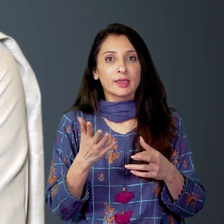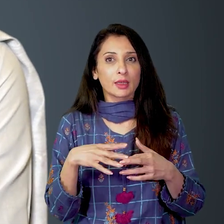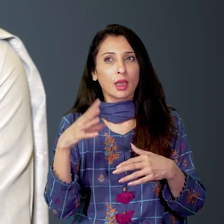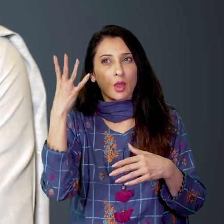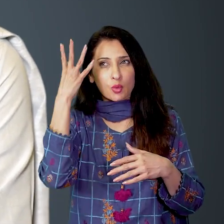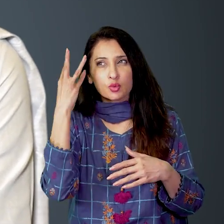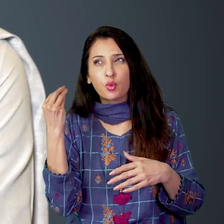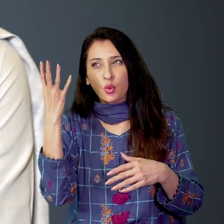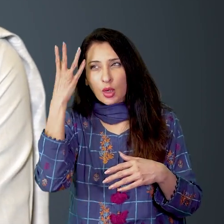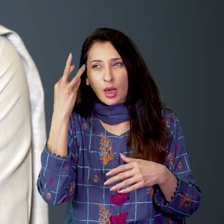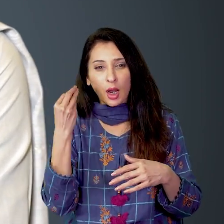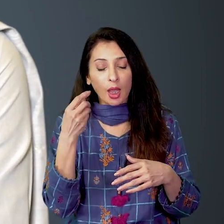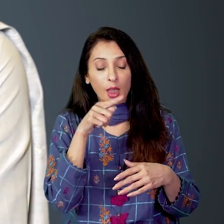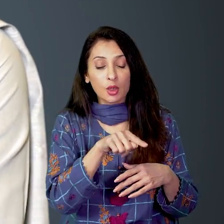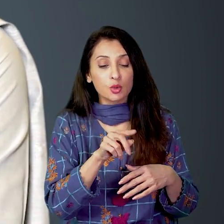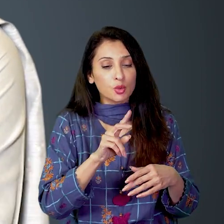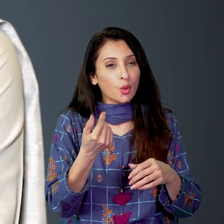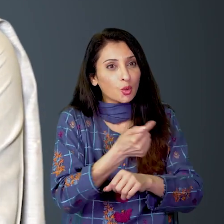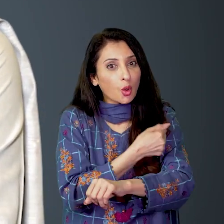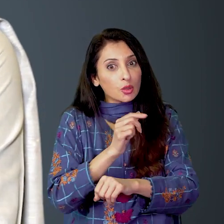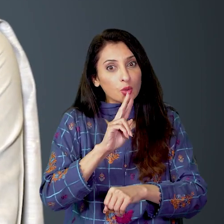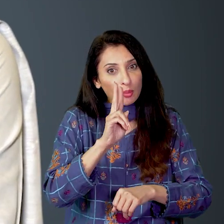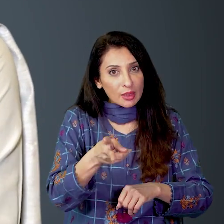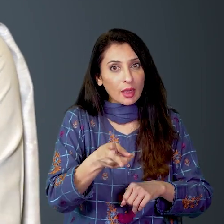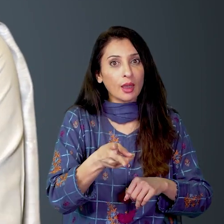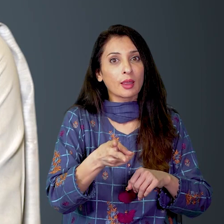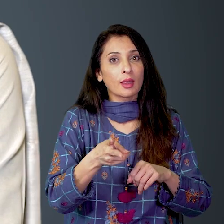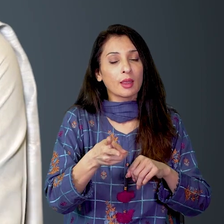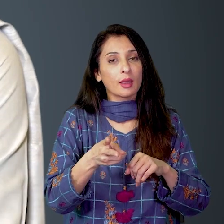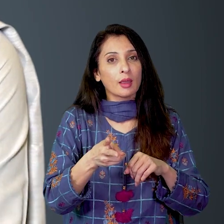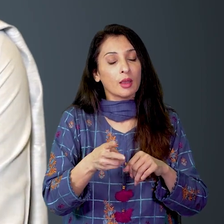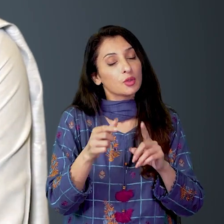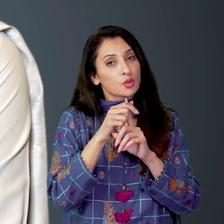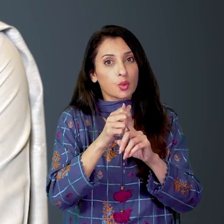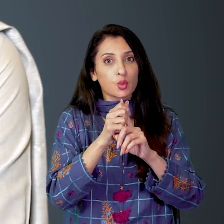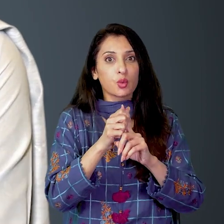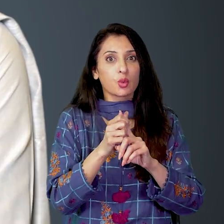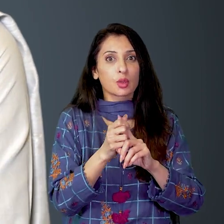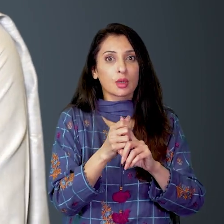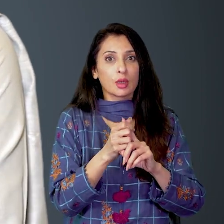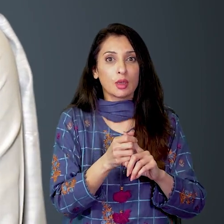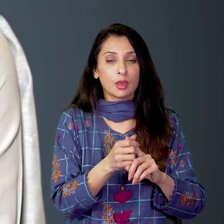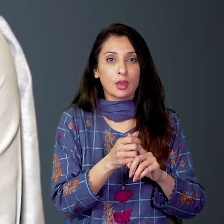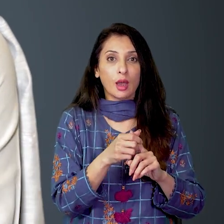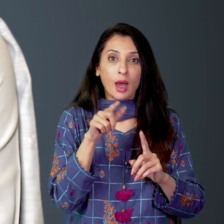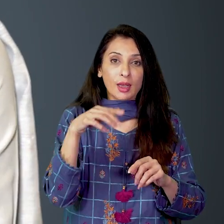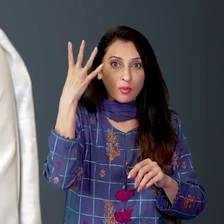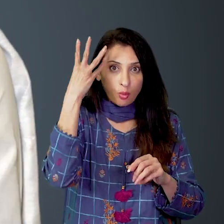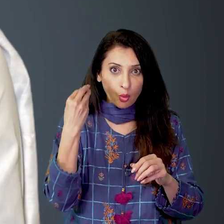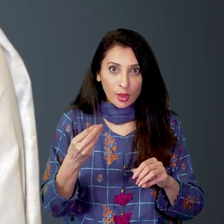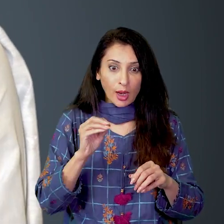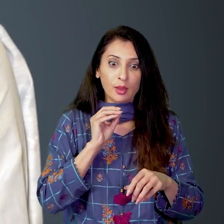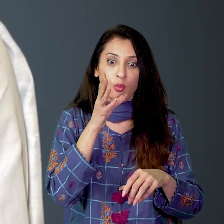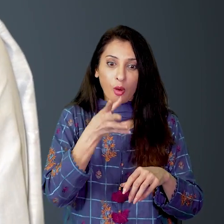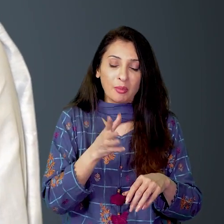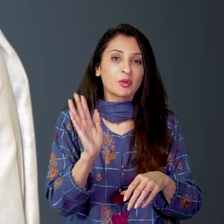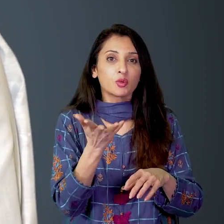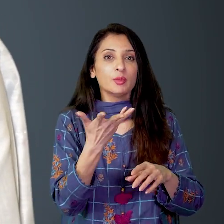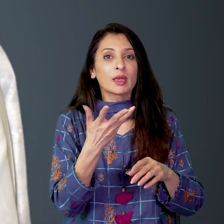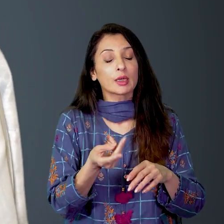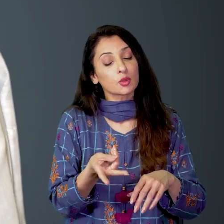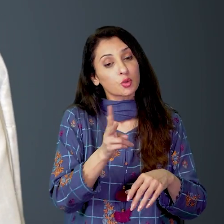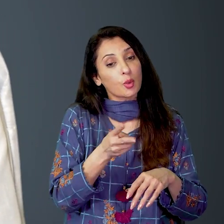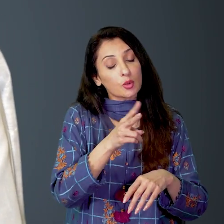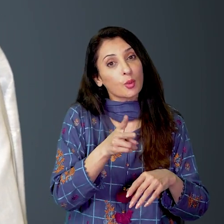पास मेमोरी की बातें भूल रहा है। उन तमाम बातों के ऊपर आपने, दीज आर कॉल्ड द डेंजर साइंस, आपने दोबारा बच्चे को हस्पताल लेके आना है।